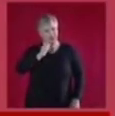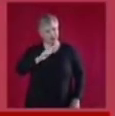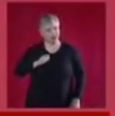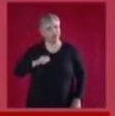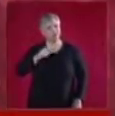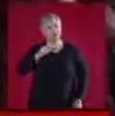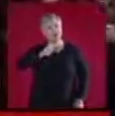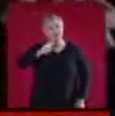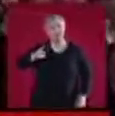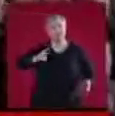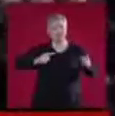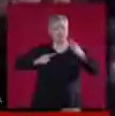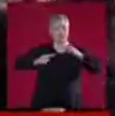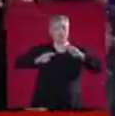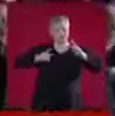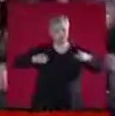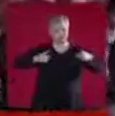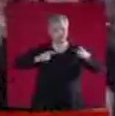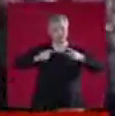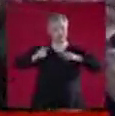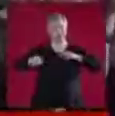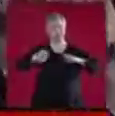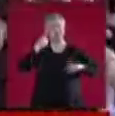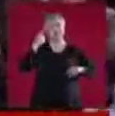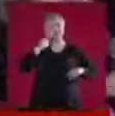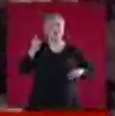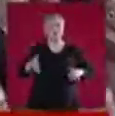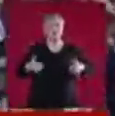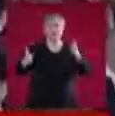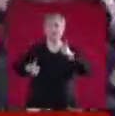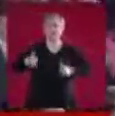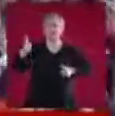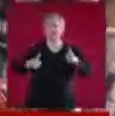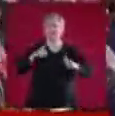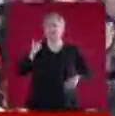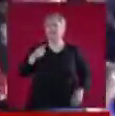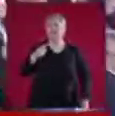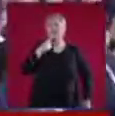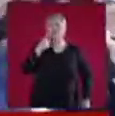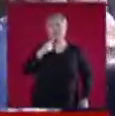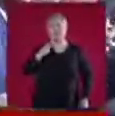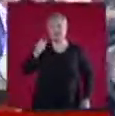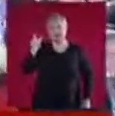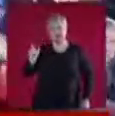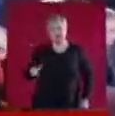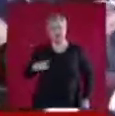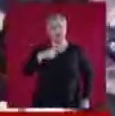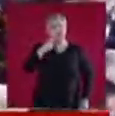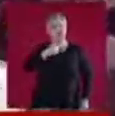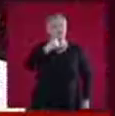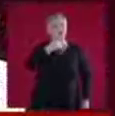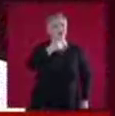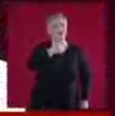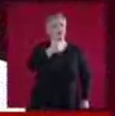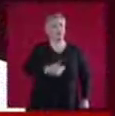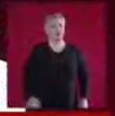υποβολής χωρίς τοκ να αντιπαρατεθούμε σε όλους τους τομείς για την οικονομία για την ευρώπη για τα εθνικά θέματα